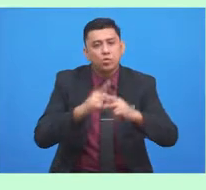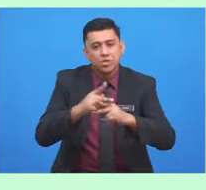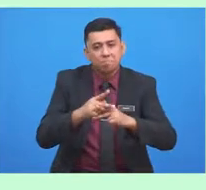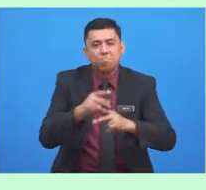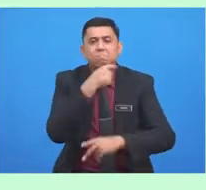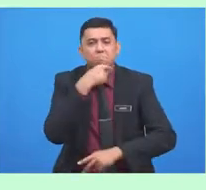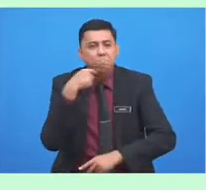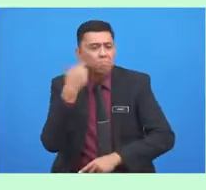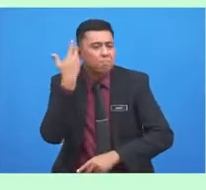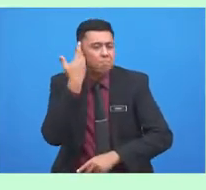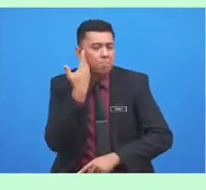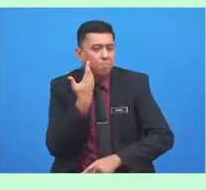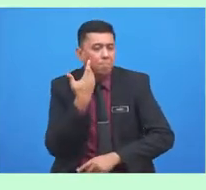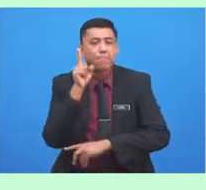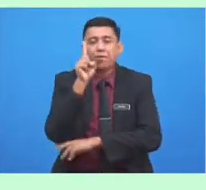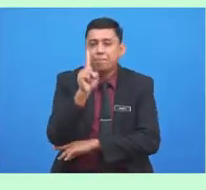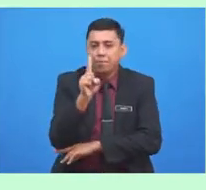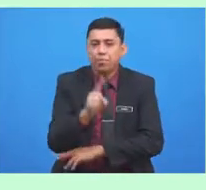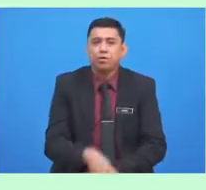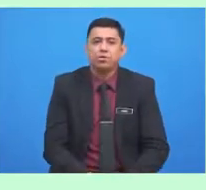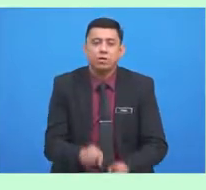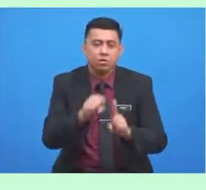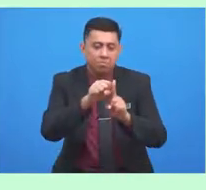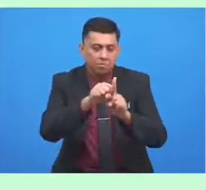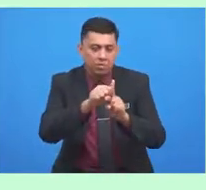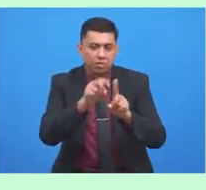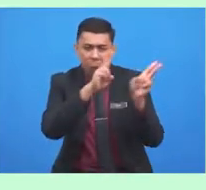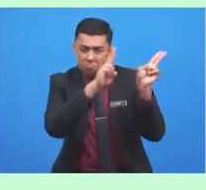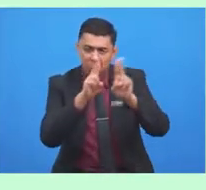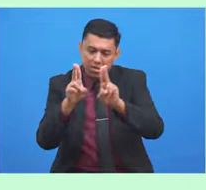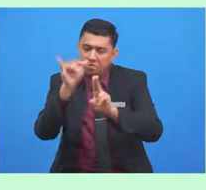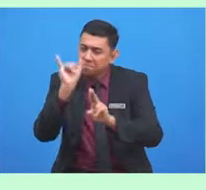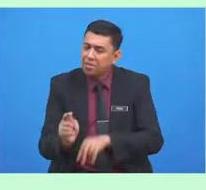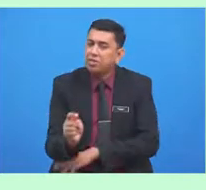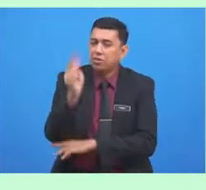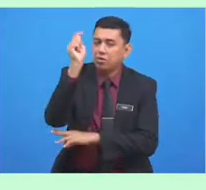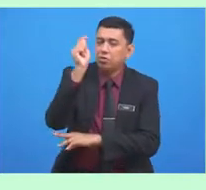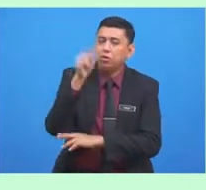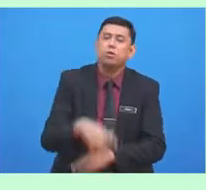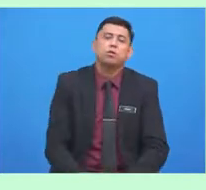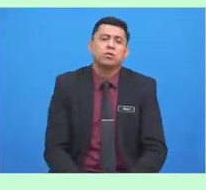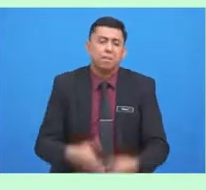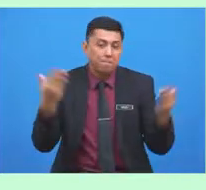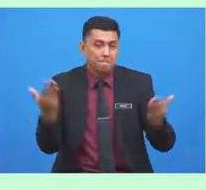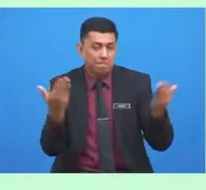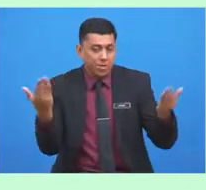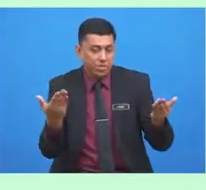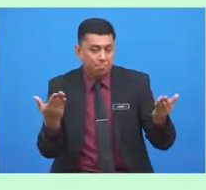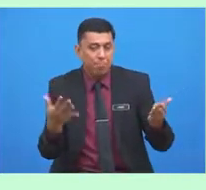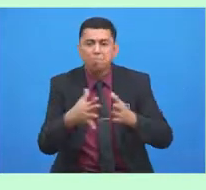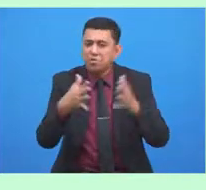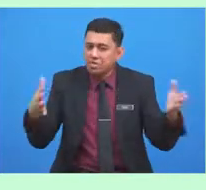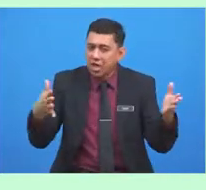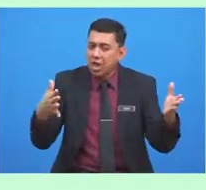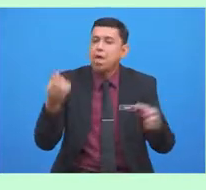peluhan. Faktor pertama ialah suhu udara yang tinggi akan merangsang tumbesaran pokok